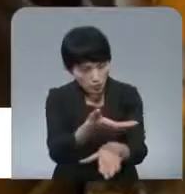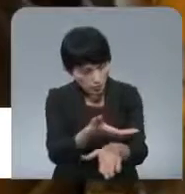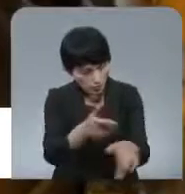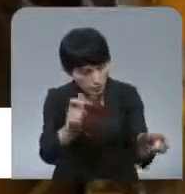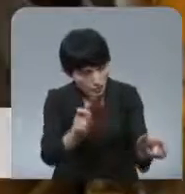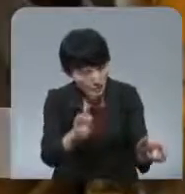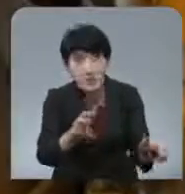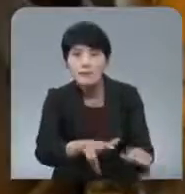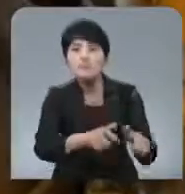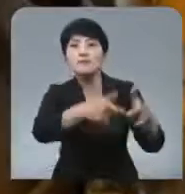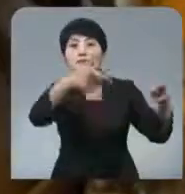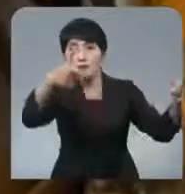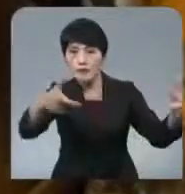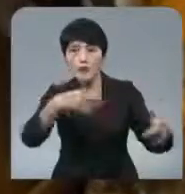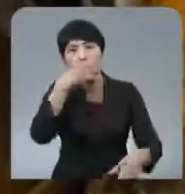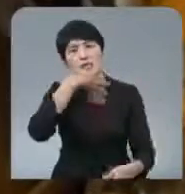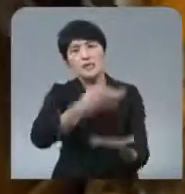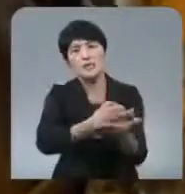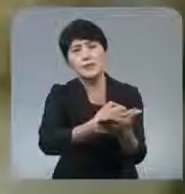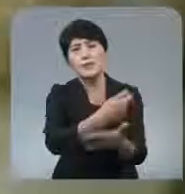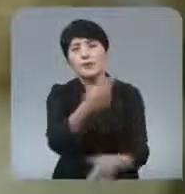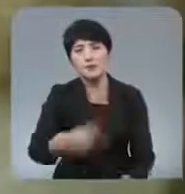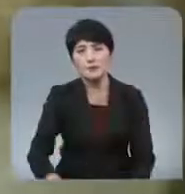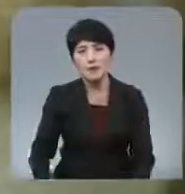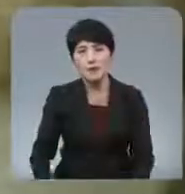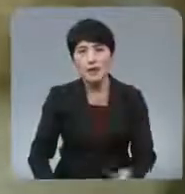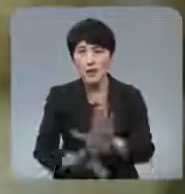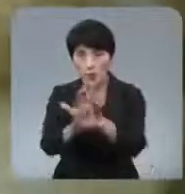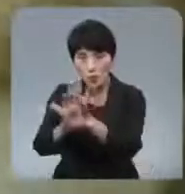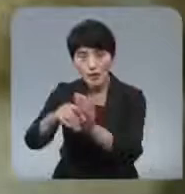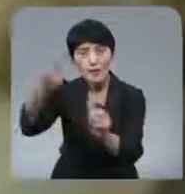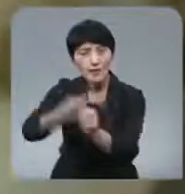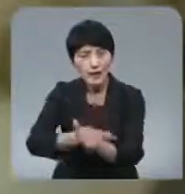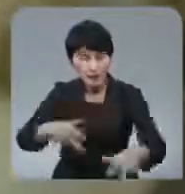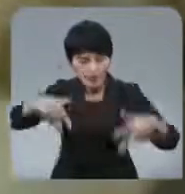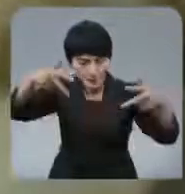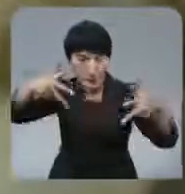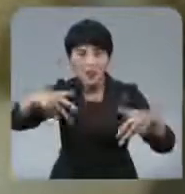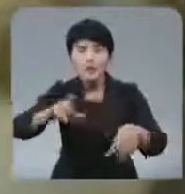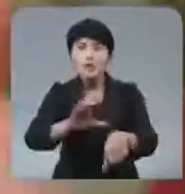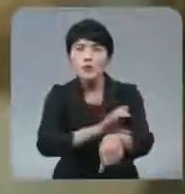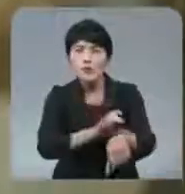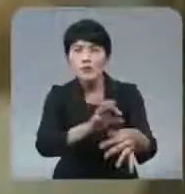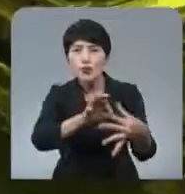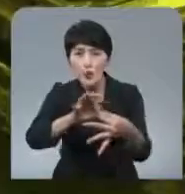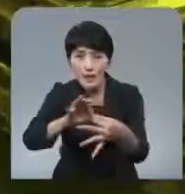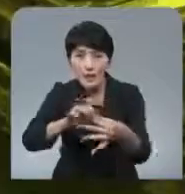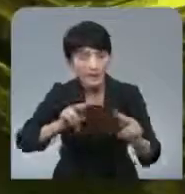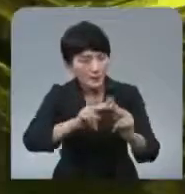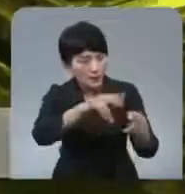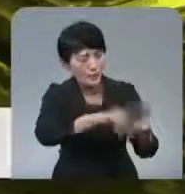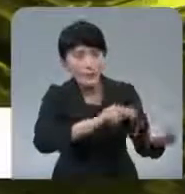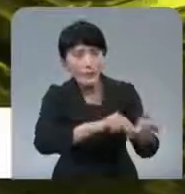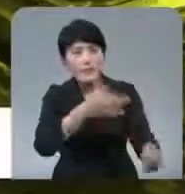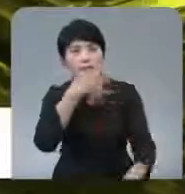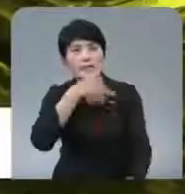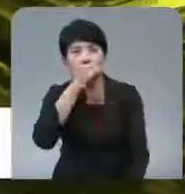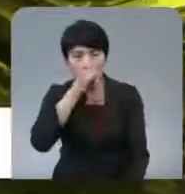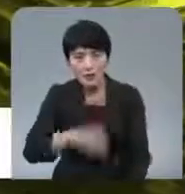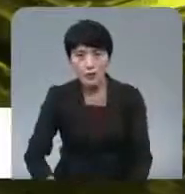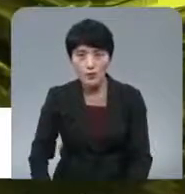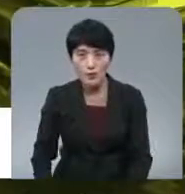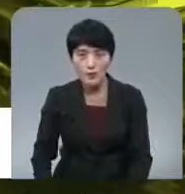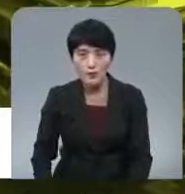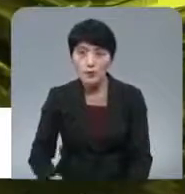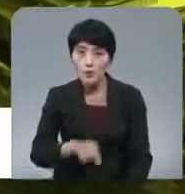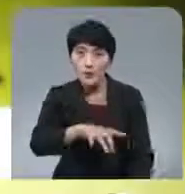perspectives du marché. Cette embellie a été soutenue notamment par les semi-conducteurs dont l'importance grandit à l'ère de la pandémie de Covid-19. Grâce à